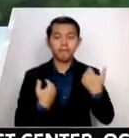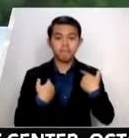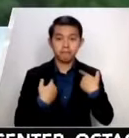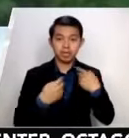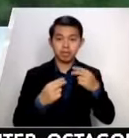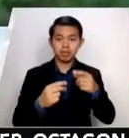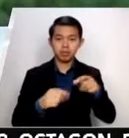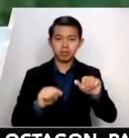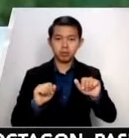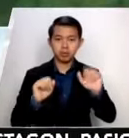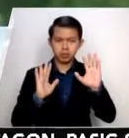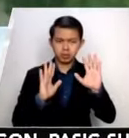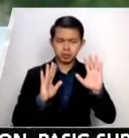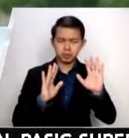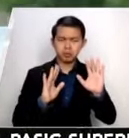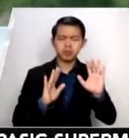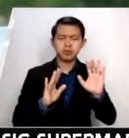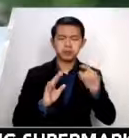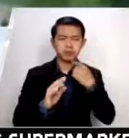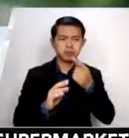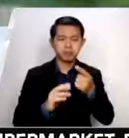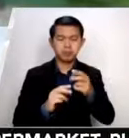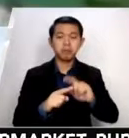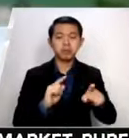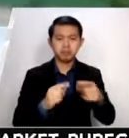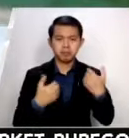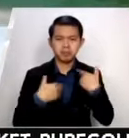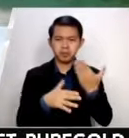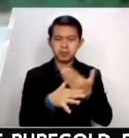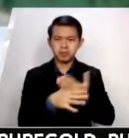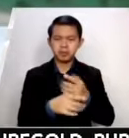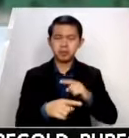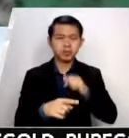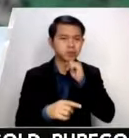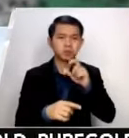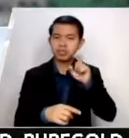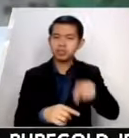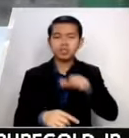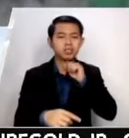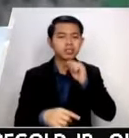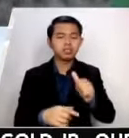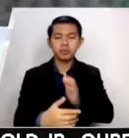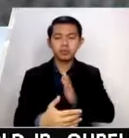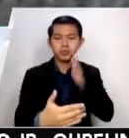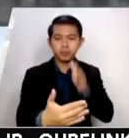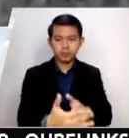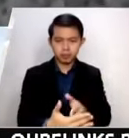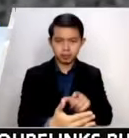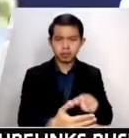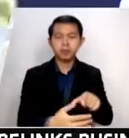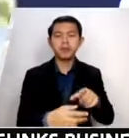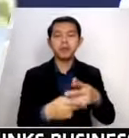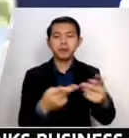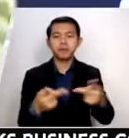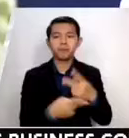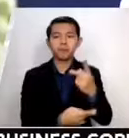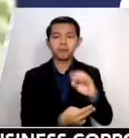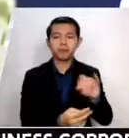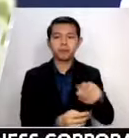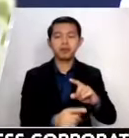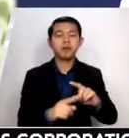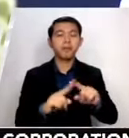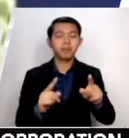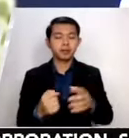kaya naantala ang paglusob gusto umano ng kampo ni Kiboy na sumuko at maisa kay sa eroplano papuntang Manila 30 minutes P wala k